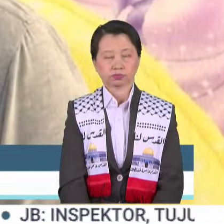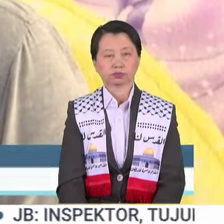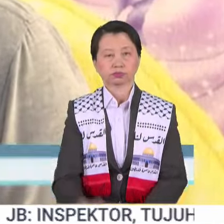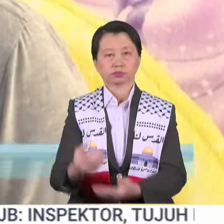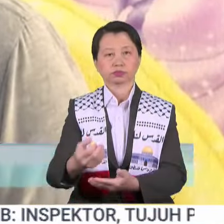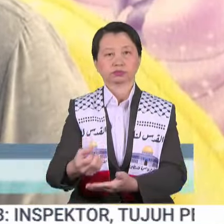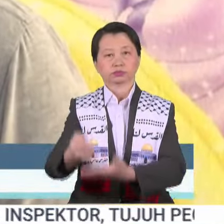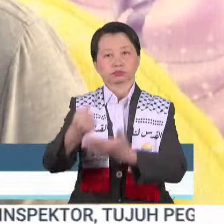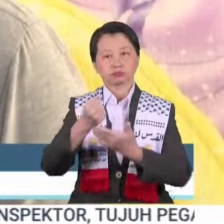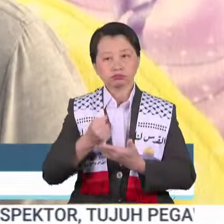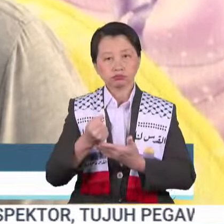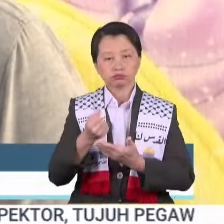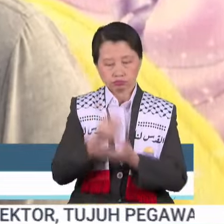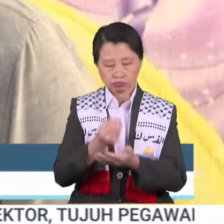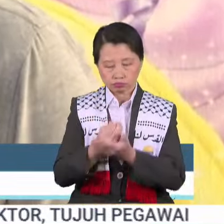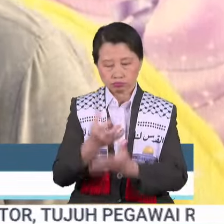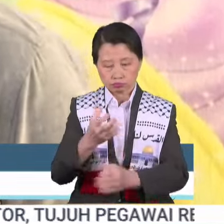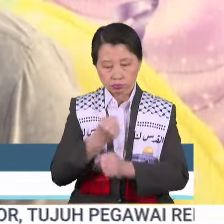Bantuan ini dapat membantu